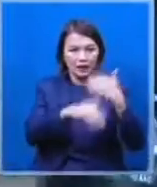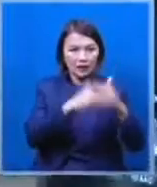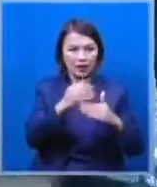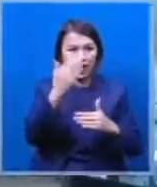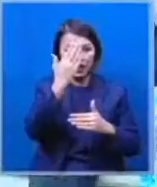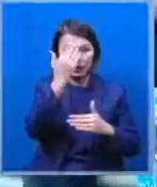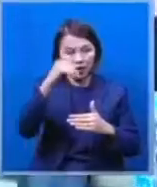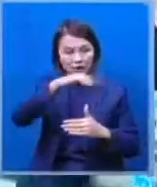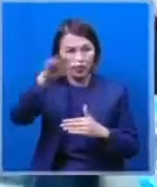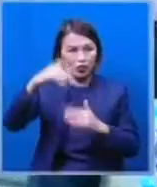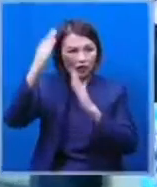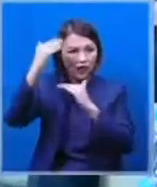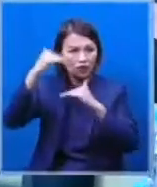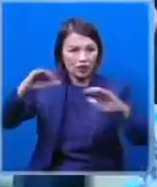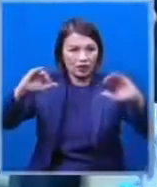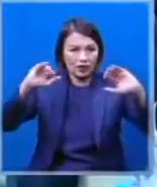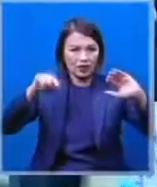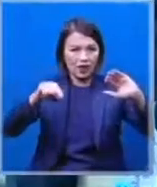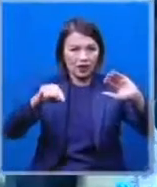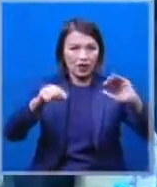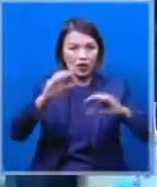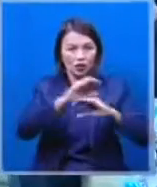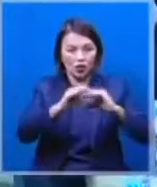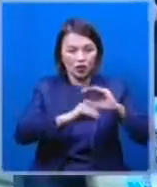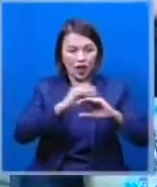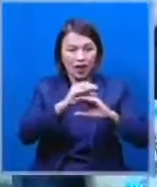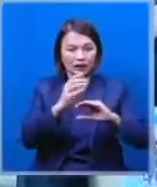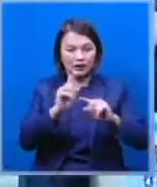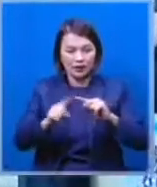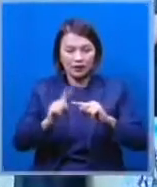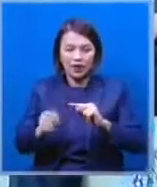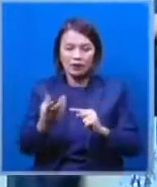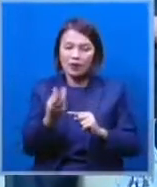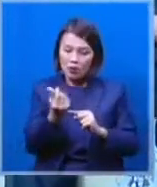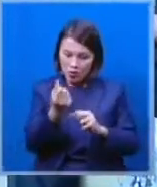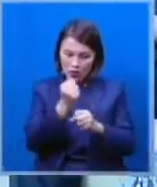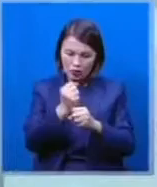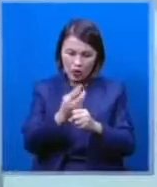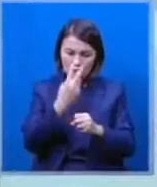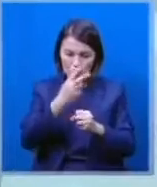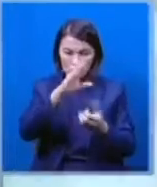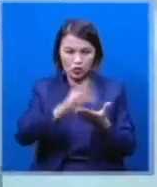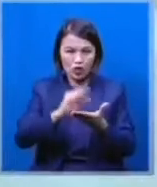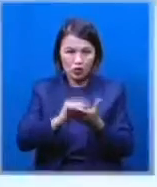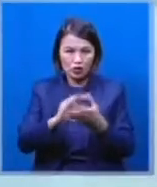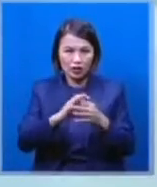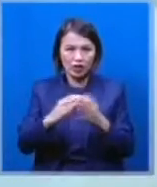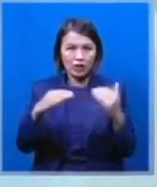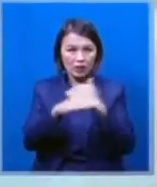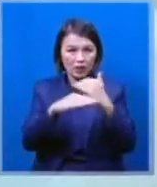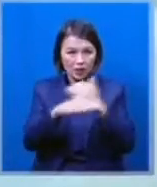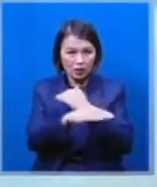าลหลายโครงการนะคะก็ต้องเร่งรัดและศึกษากันเพิ่มเติมทั้งโครงสร้างพื้นฐานการเชื่อมโยงคมนาคมเนี่ยค่ะที่เห็น